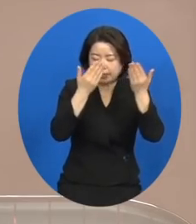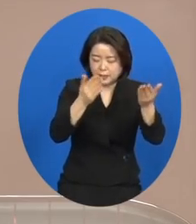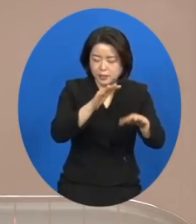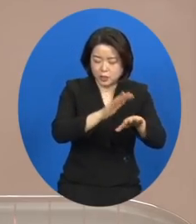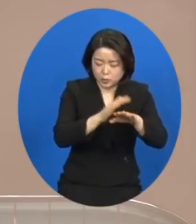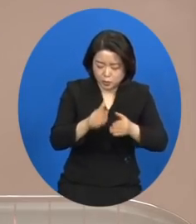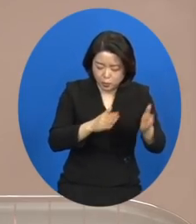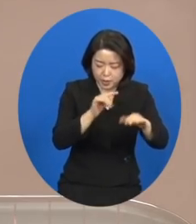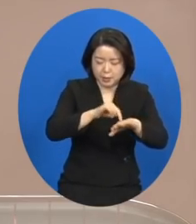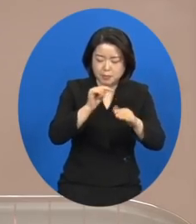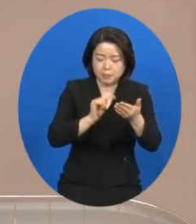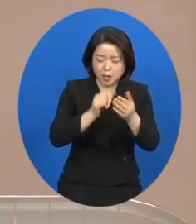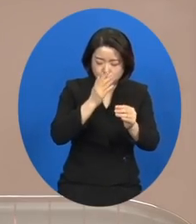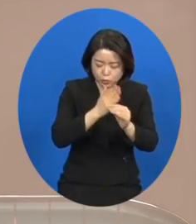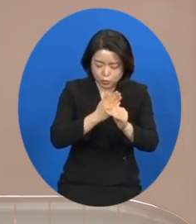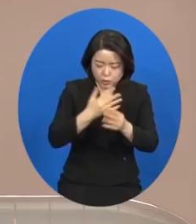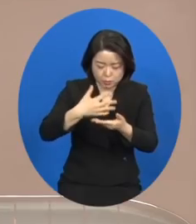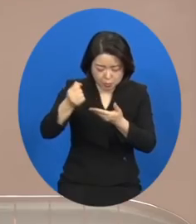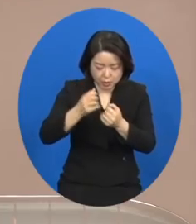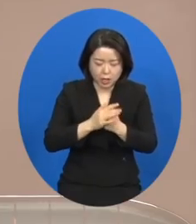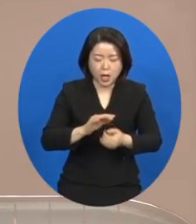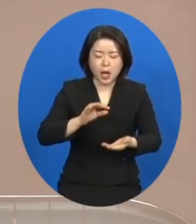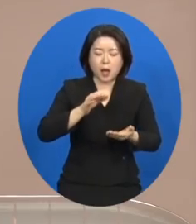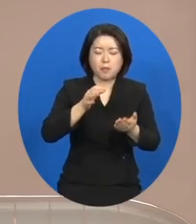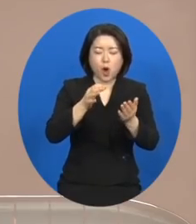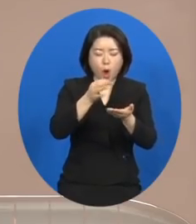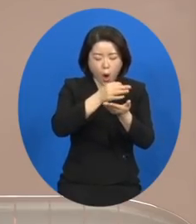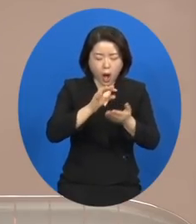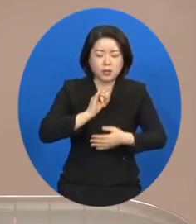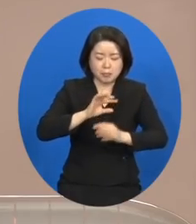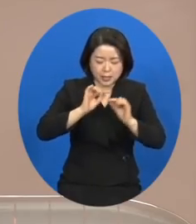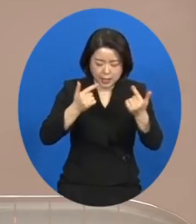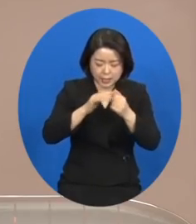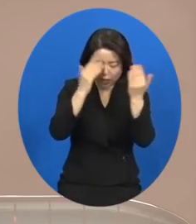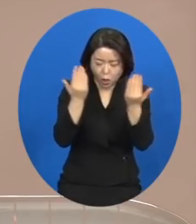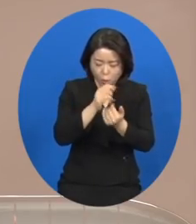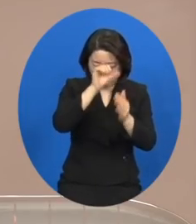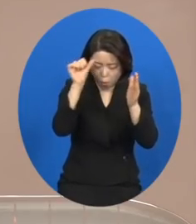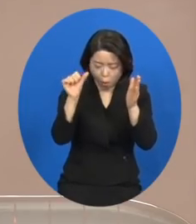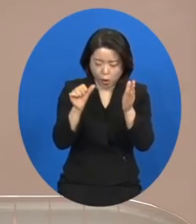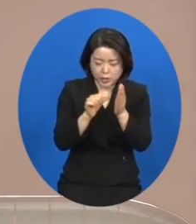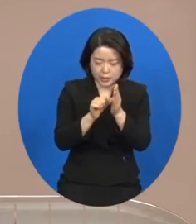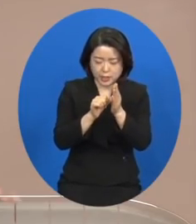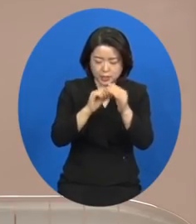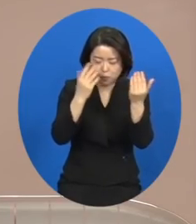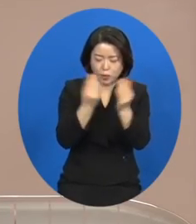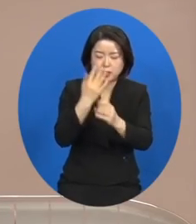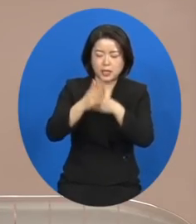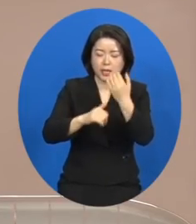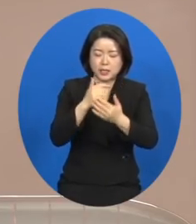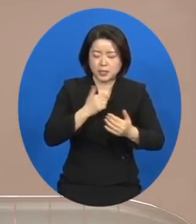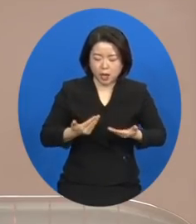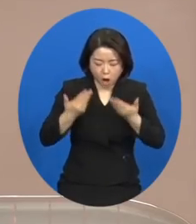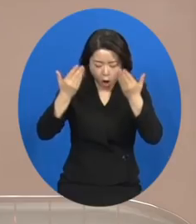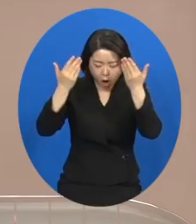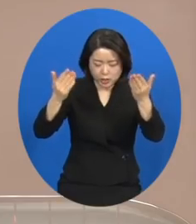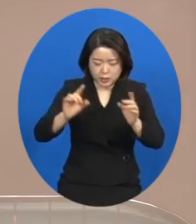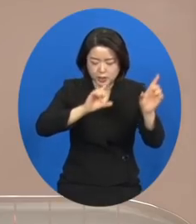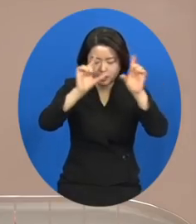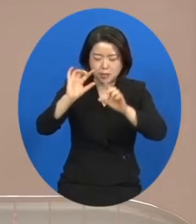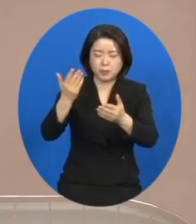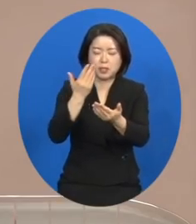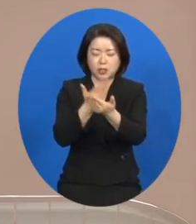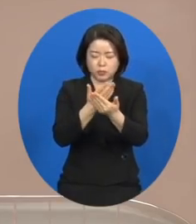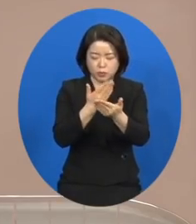중심을 받아주시고 단지 물질만이 아니라 우리의 온 인생이 주님께 완전히 헌신되어지는 삶이 되게 하여